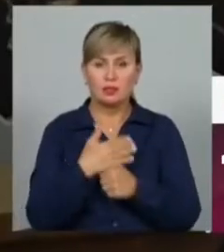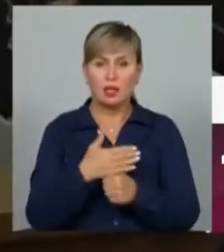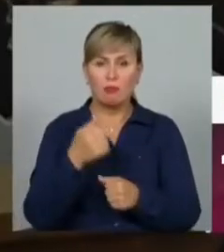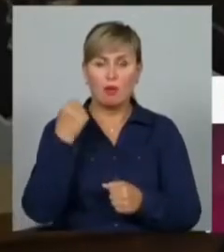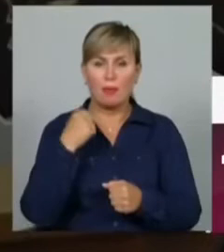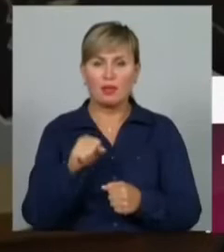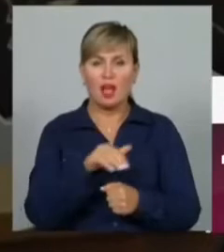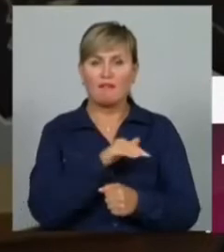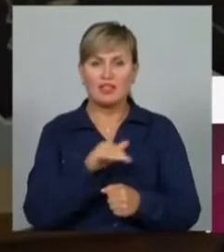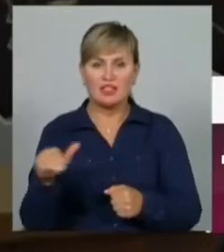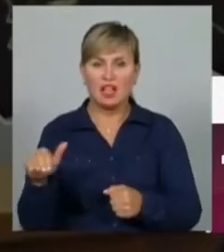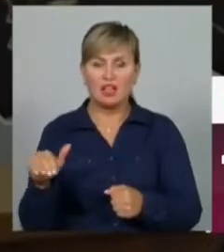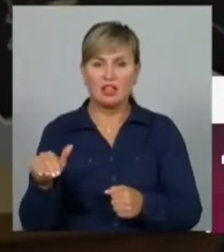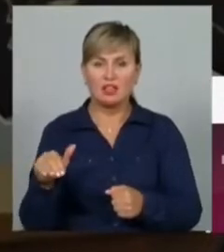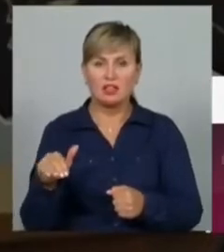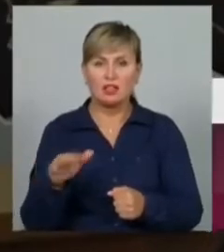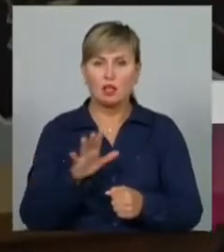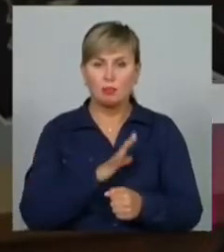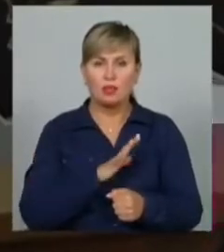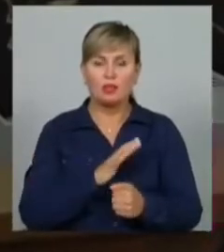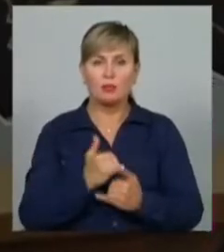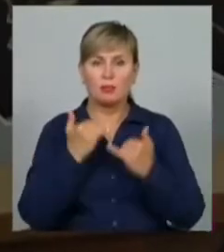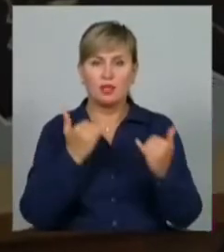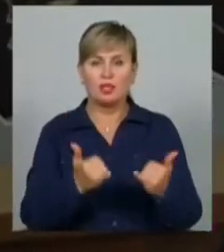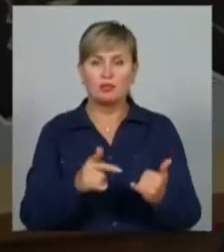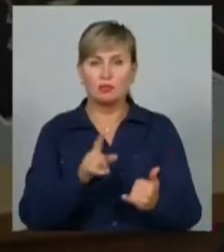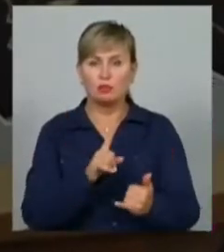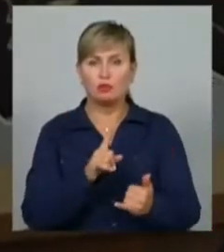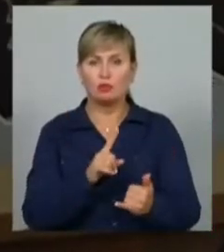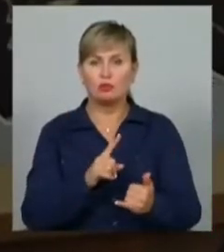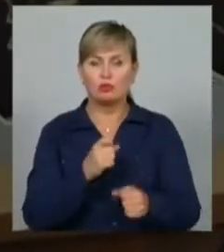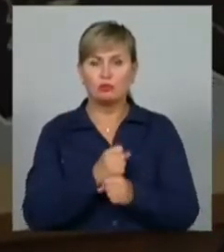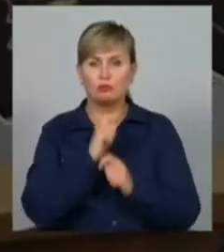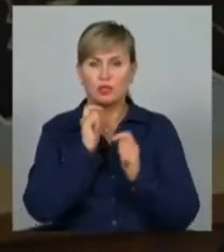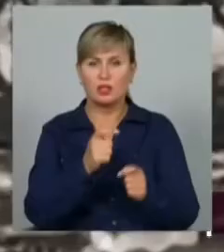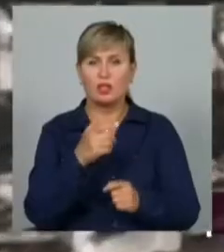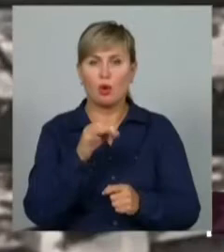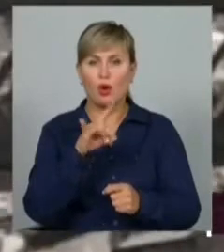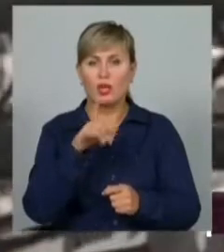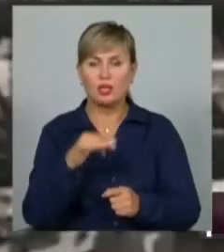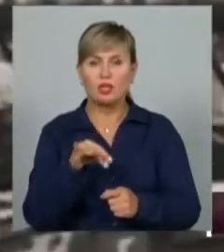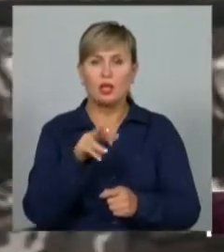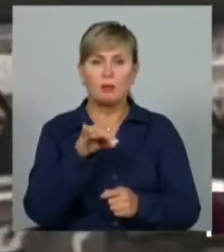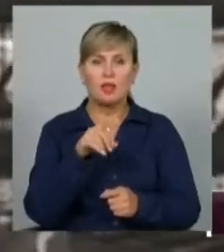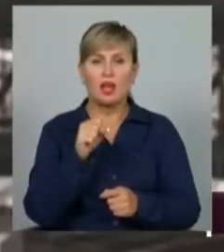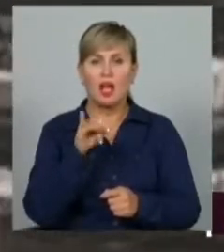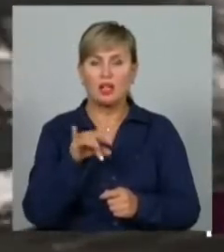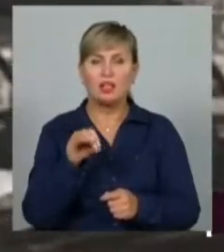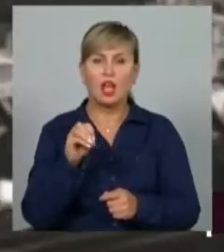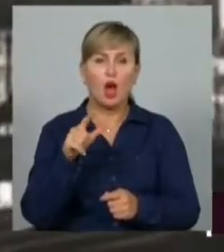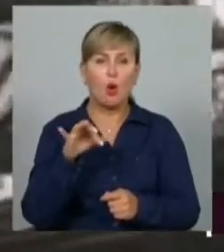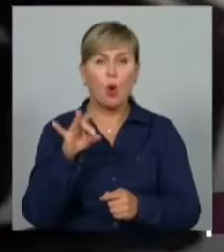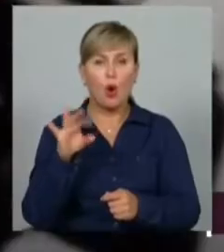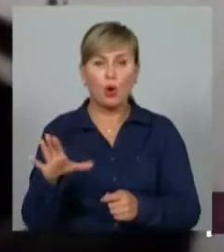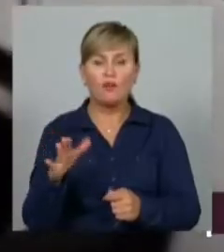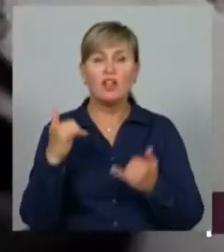победы официально было признано, что водрузили Георгий Кантария и Михаил Егоров. И сегодня,